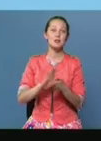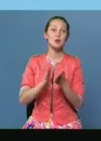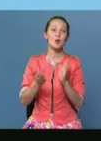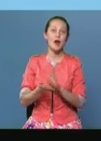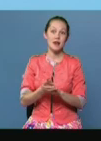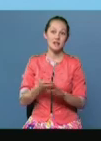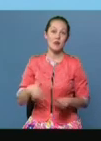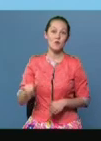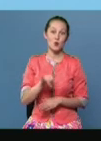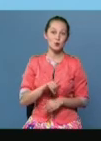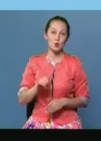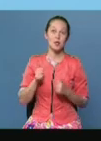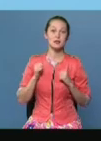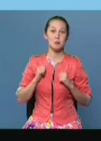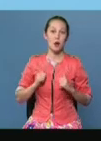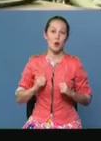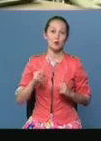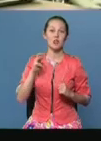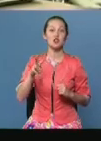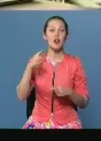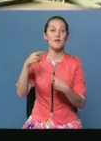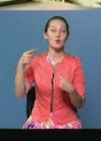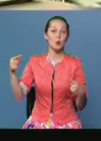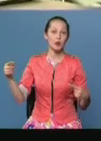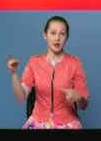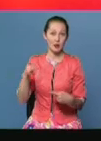нашей республике более спокойная, чем во многих других регионах.